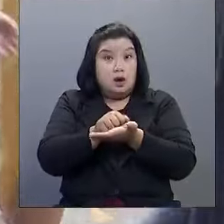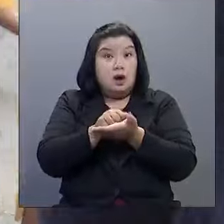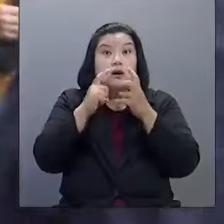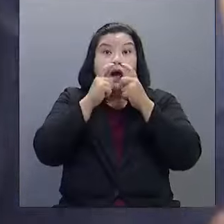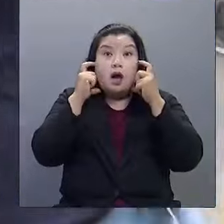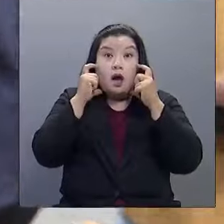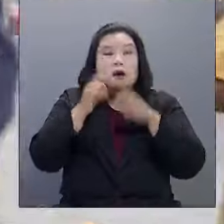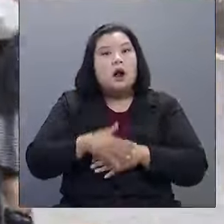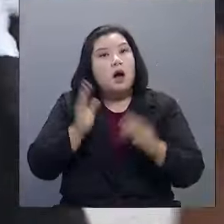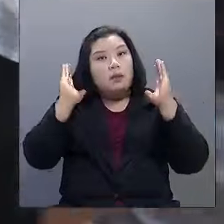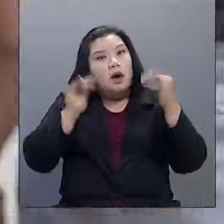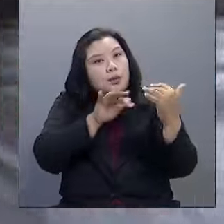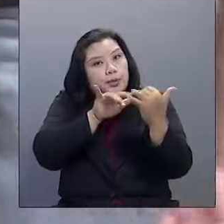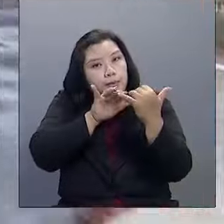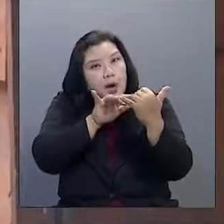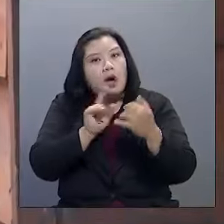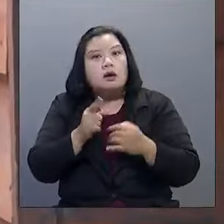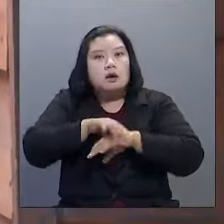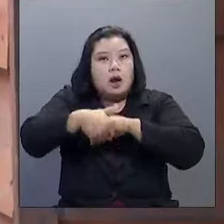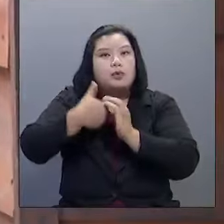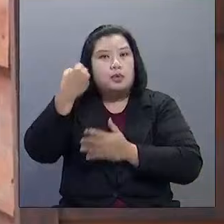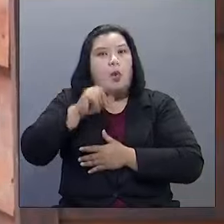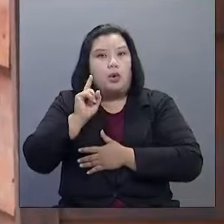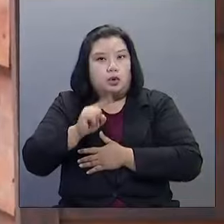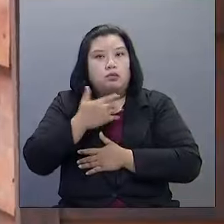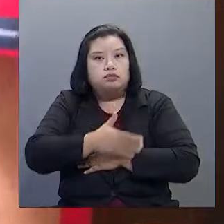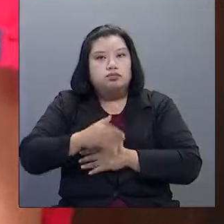อนามัยขนาดให้บริการและล้างมือบ่อยๆค่ะ